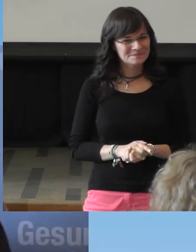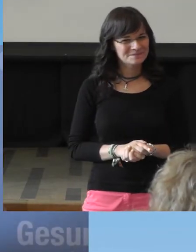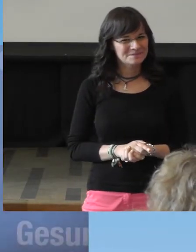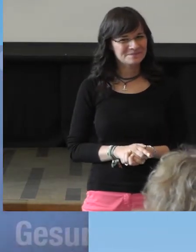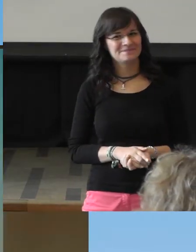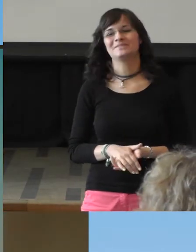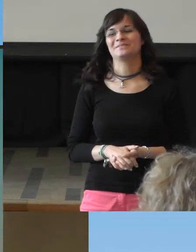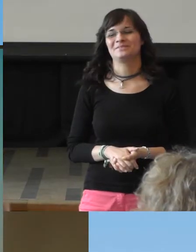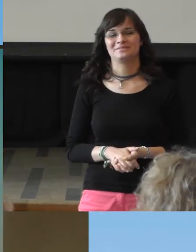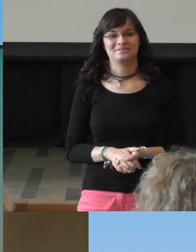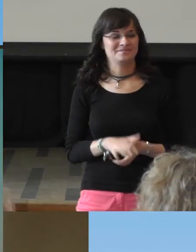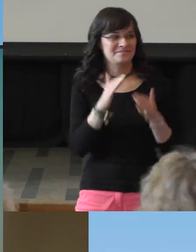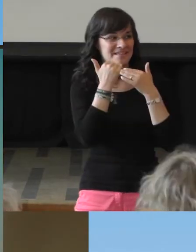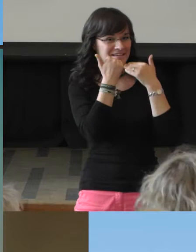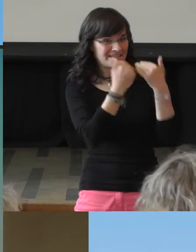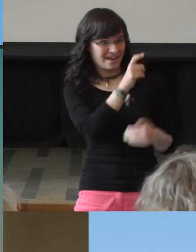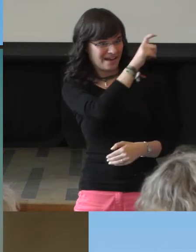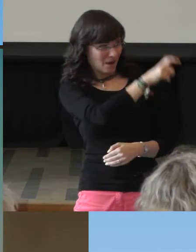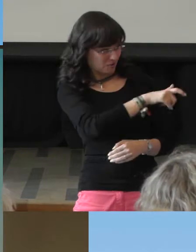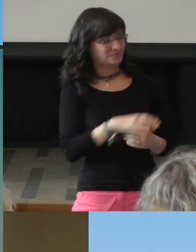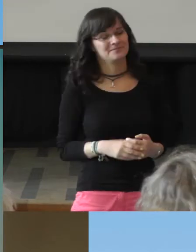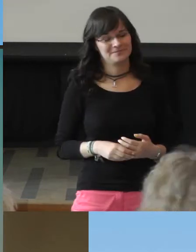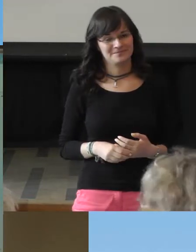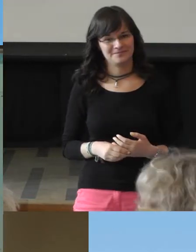Ja, herzlichen Dank, Herr Dr. Nimitz.